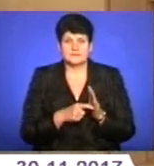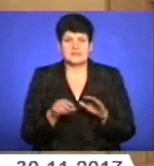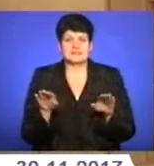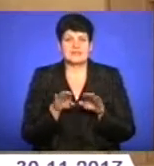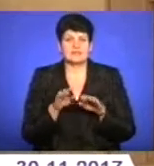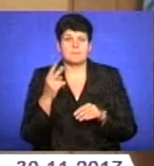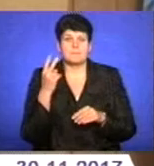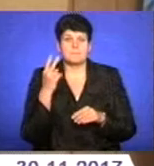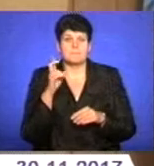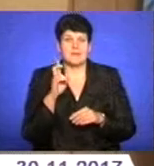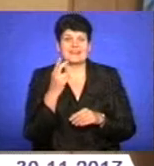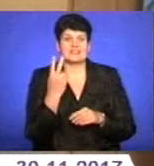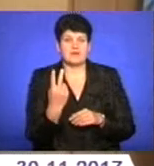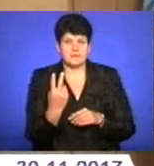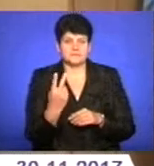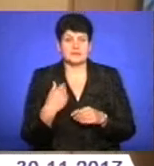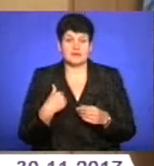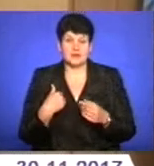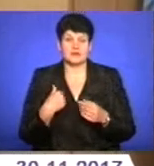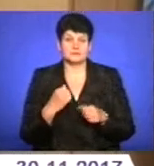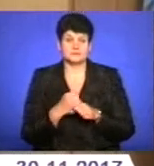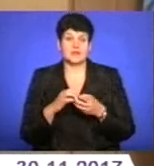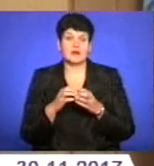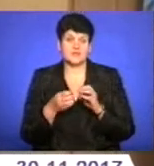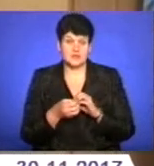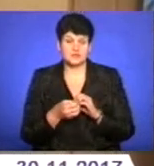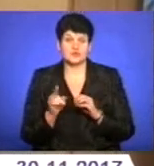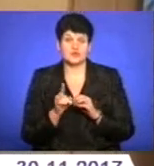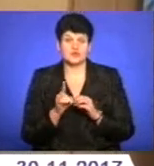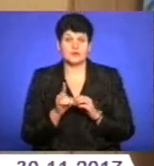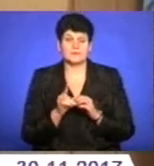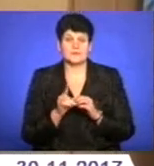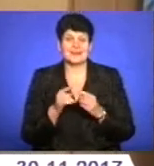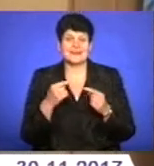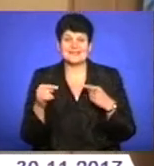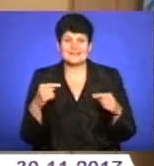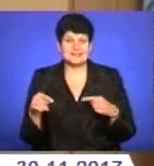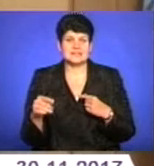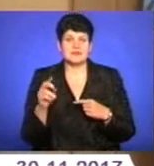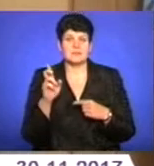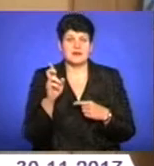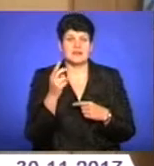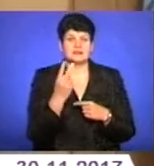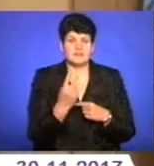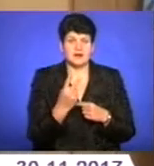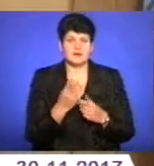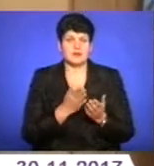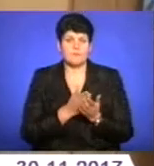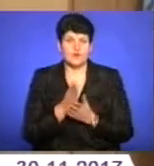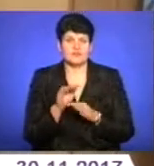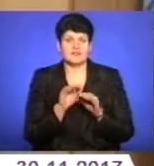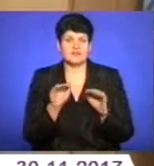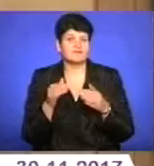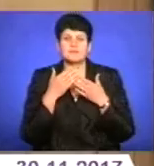рівнем B2. Я дійшла висновку, що фактично різниці між рівнем B2 і профільним рівнем як